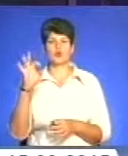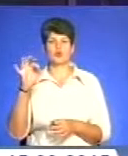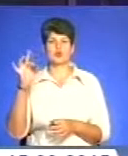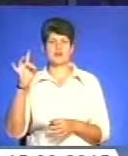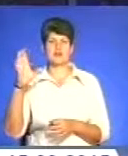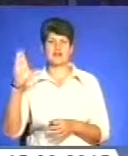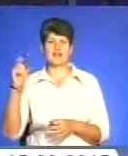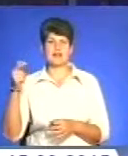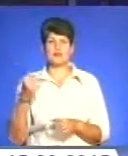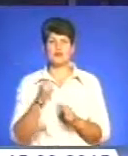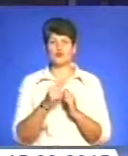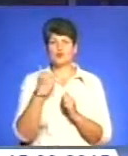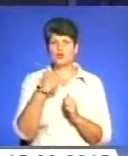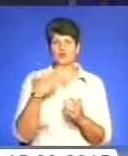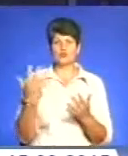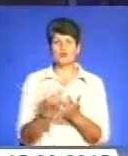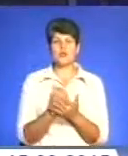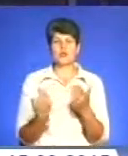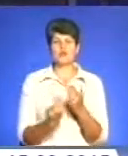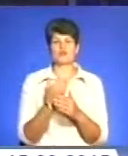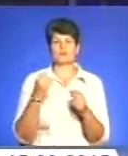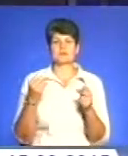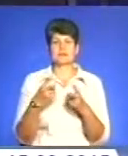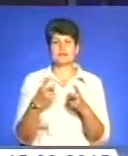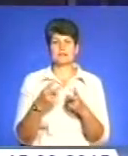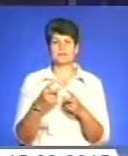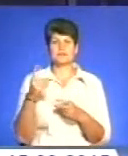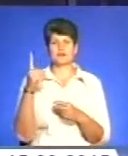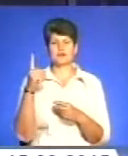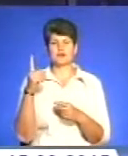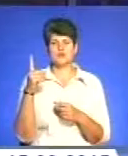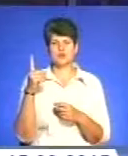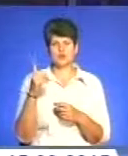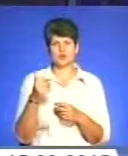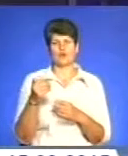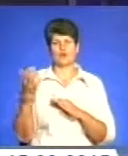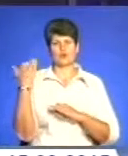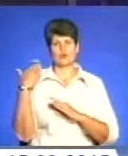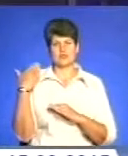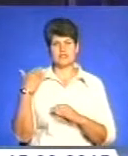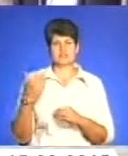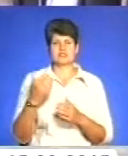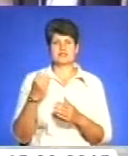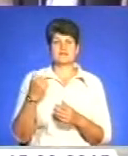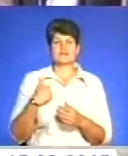Норвегії щороку здобувають нову спеціальність сотні колишніх військовослужбовців Збройних сил України.